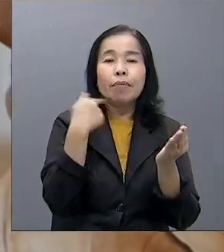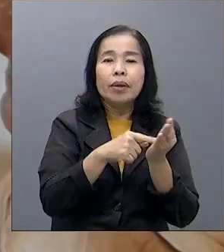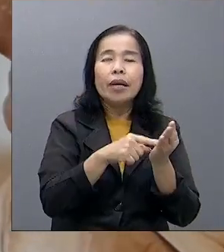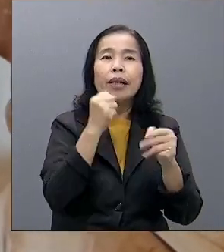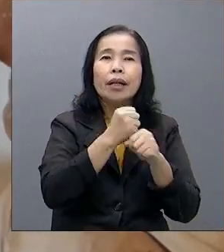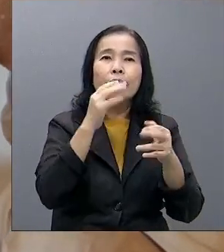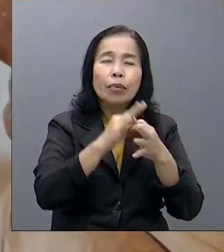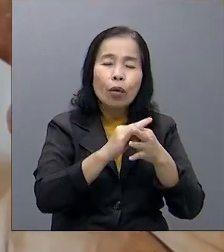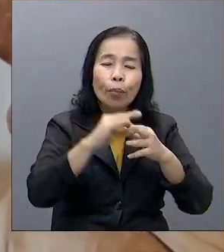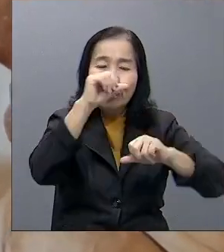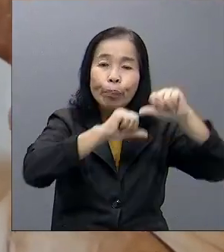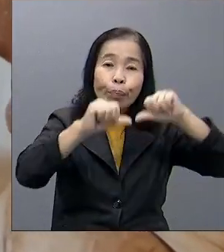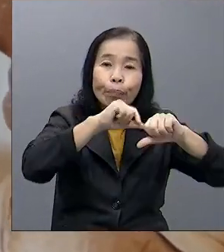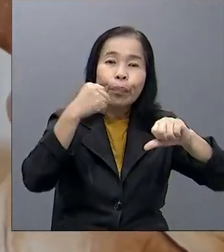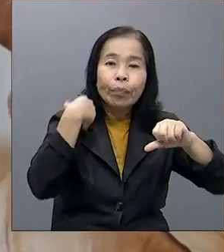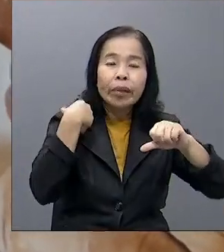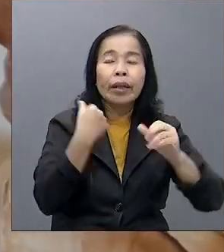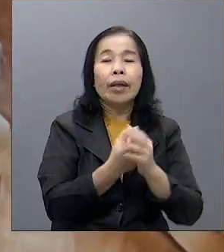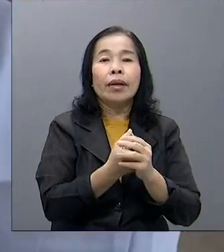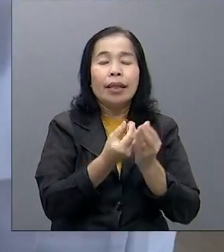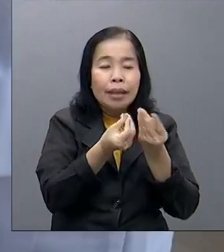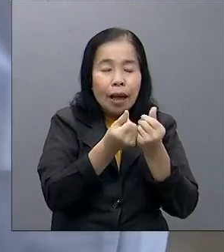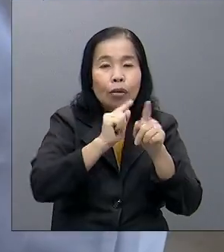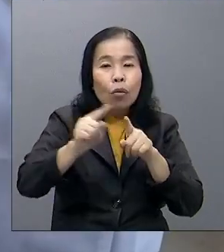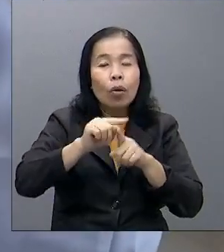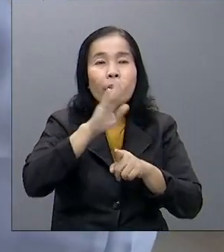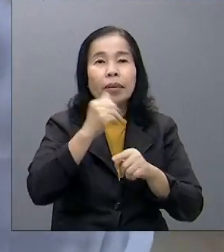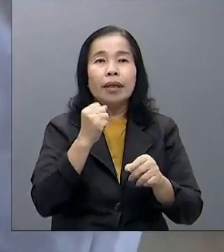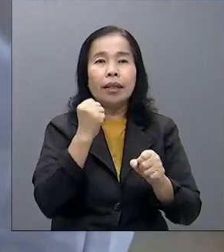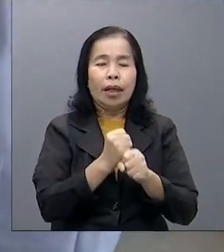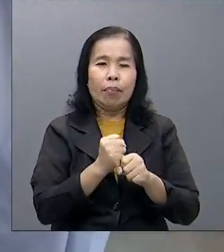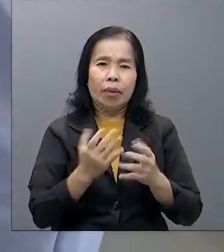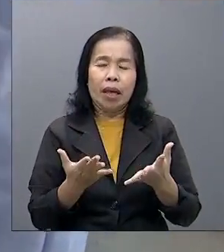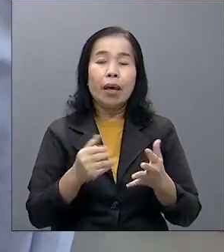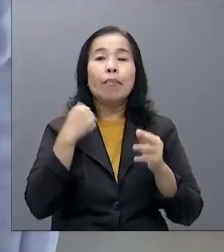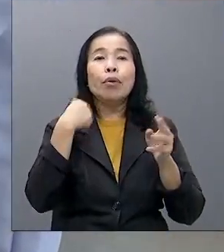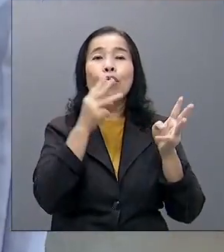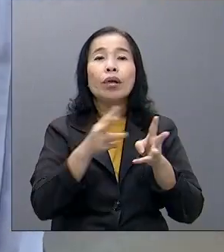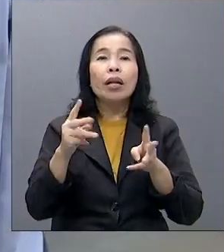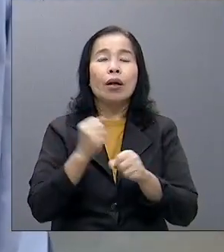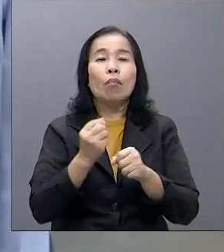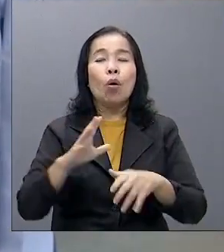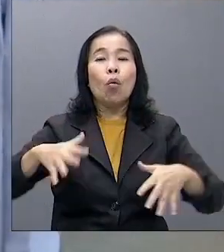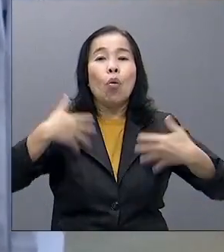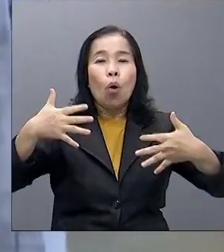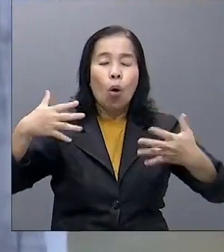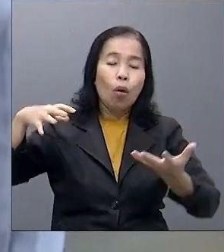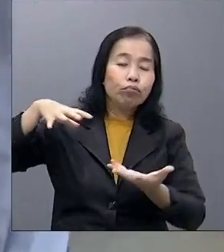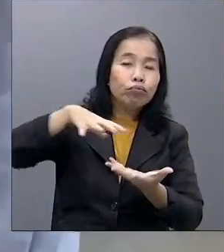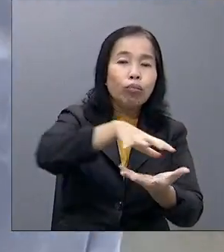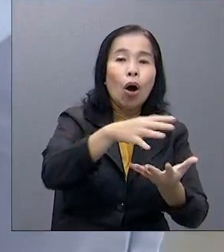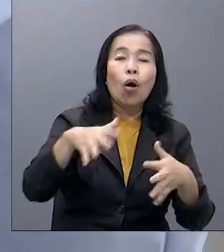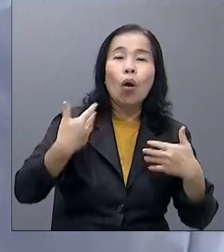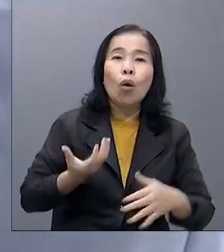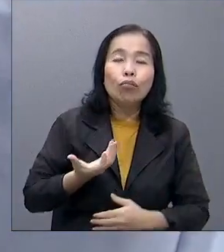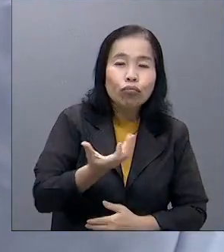แคลเซียมคาร์บอเนตอยู่2อย่างเองดังนั้นวิธีการทำลายโปรตีนเนี่ยมันก็มีอยู่ไม่กี่วิธีก็คือใช้ความร้อนใช้สารเคมีประเภทด่าง